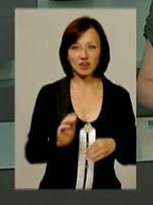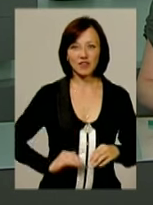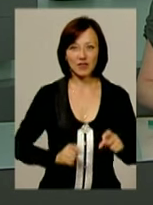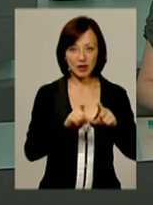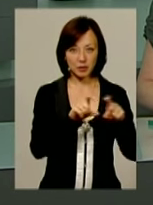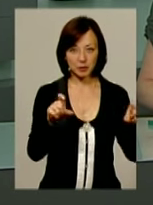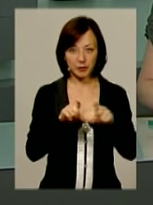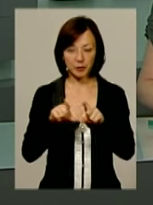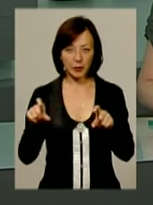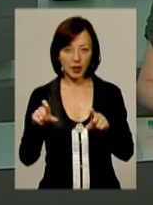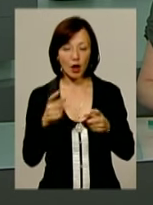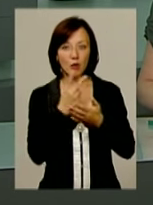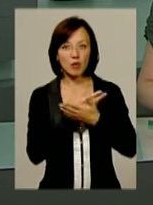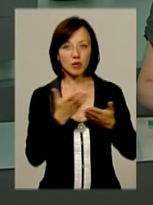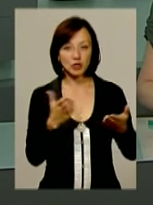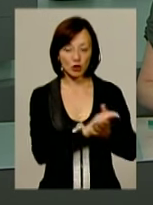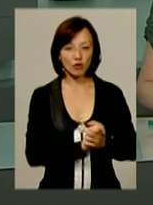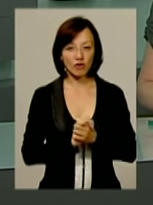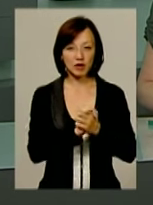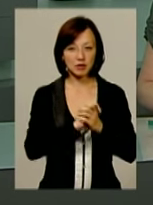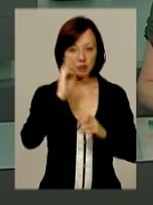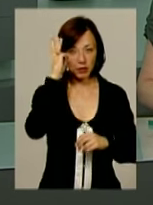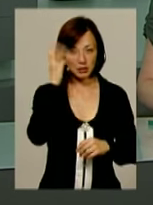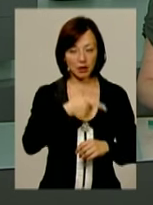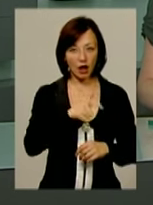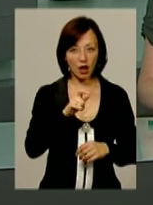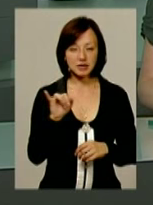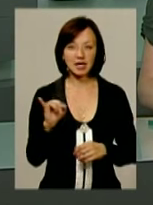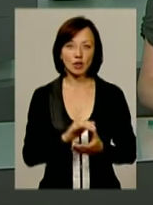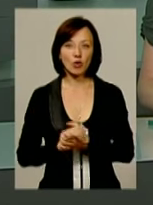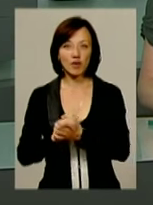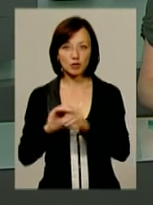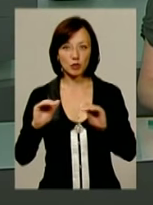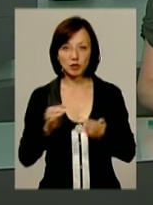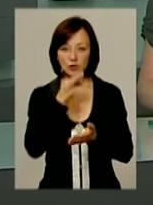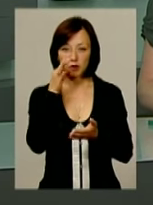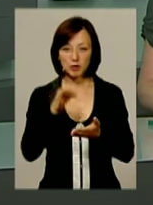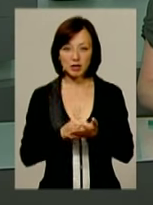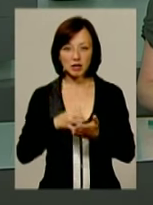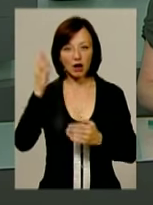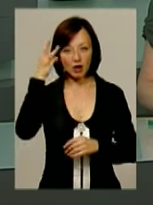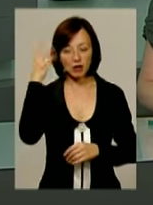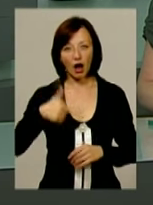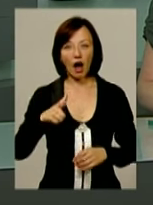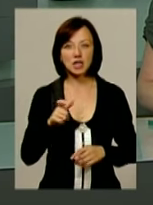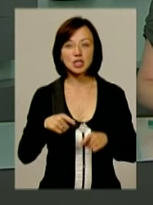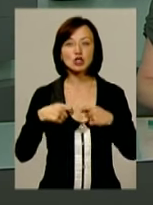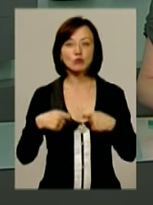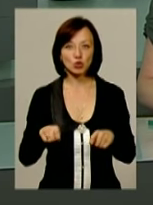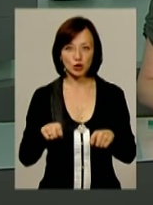дві структури – публічне акціонерне товариство «Хмельницькгаз» і товариство з обмеженою відповідальністю